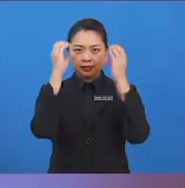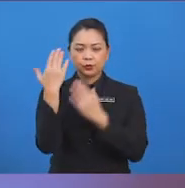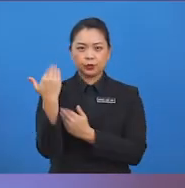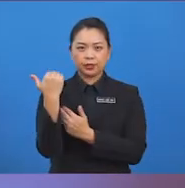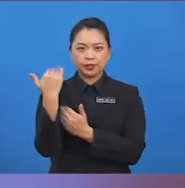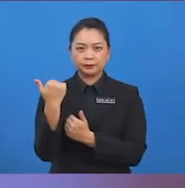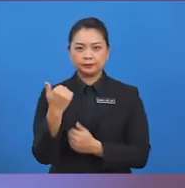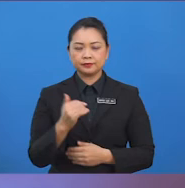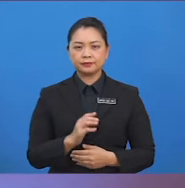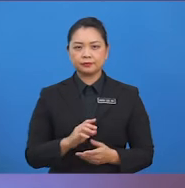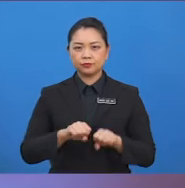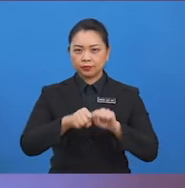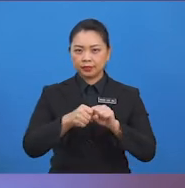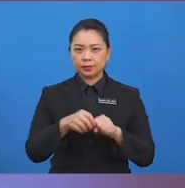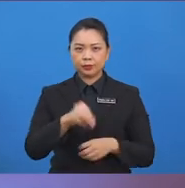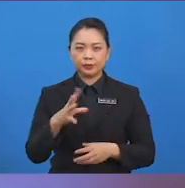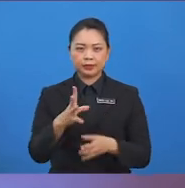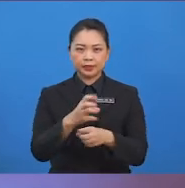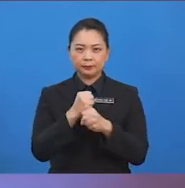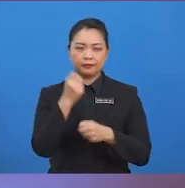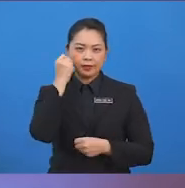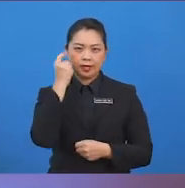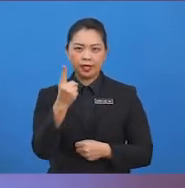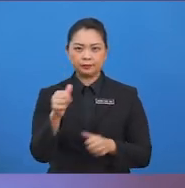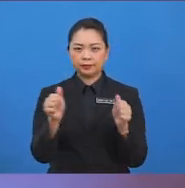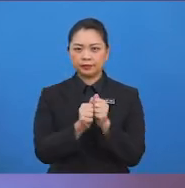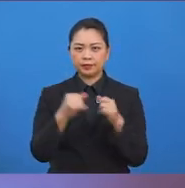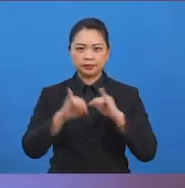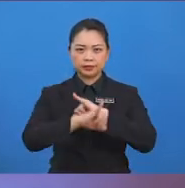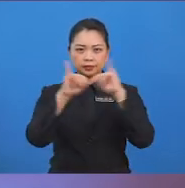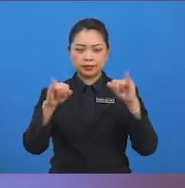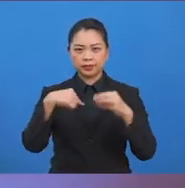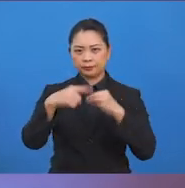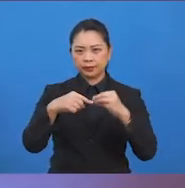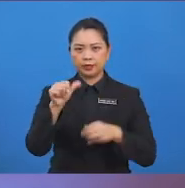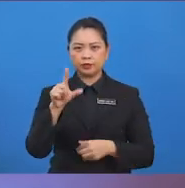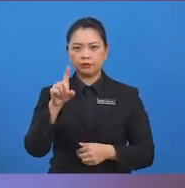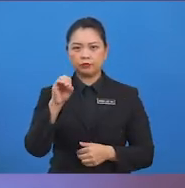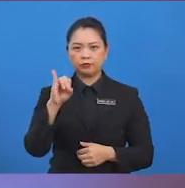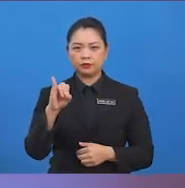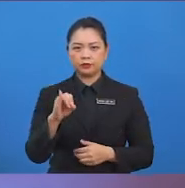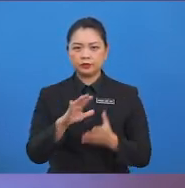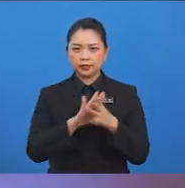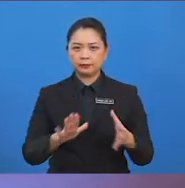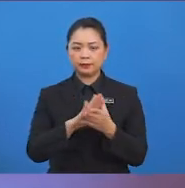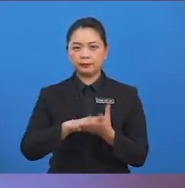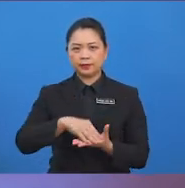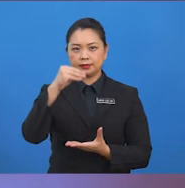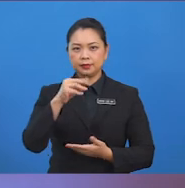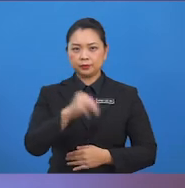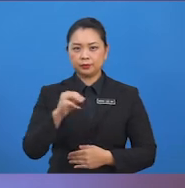Cikgu berharap agar murid-murid dapat memahami dengan jelas mengenai aloi. Selamat belajar